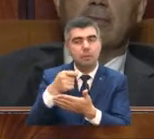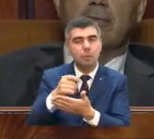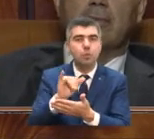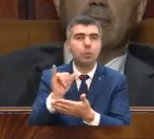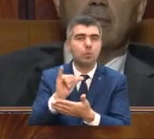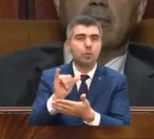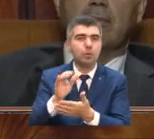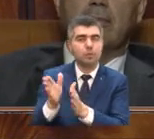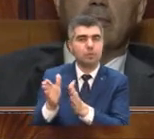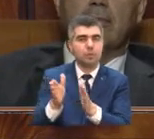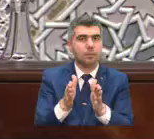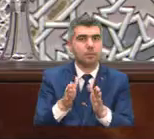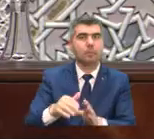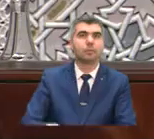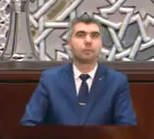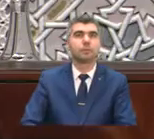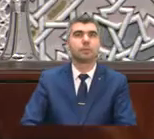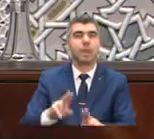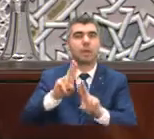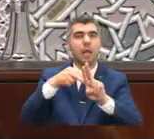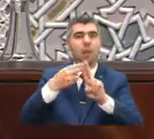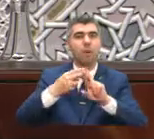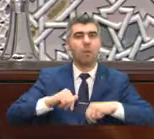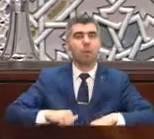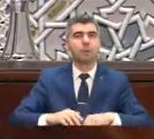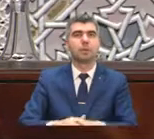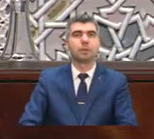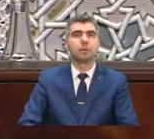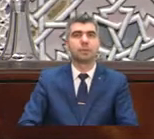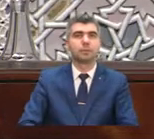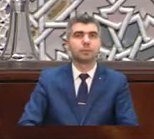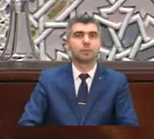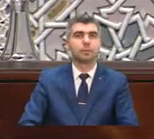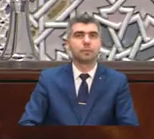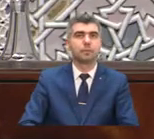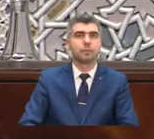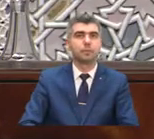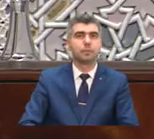وشكرا. جوابكم سيد الوزير.